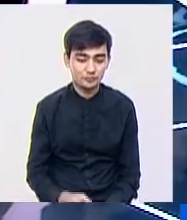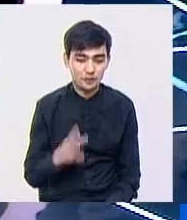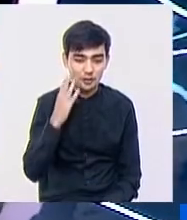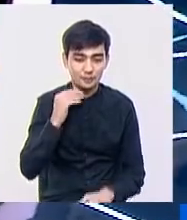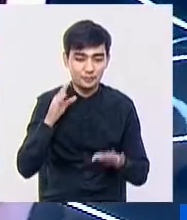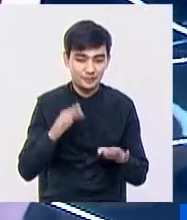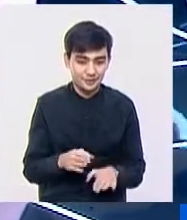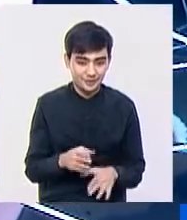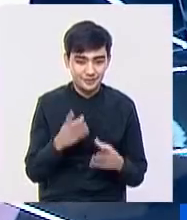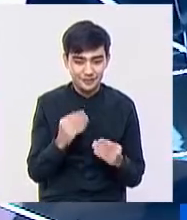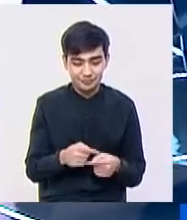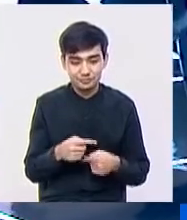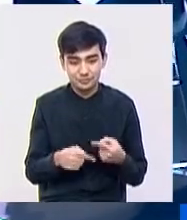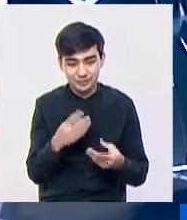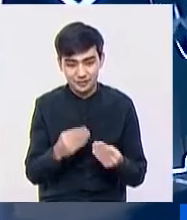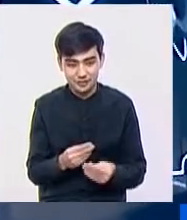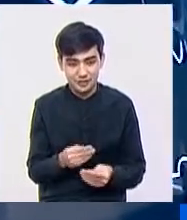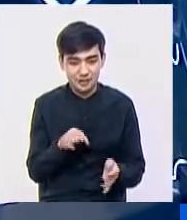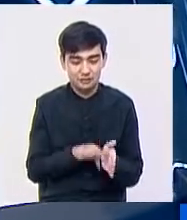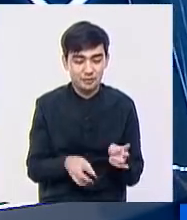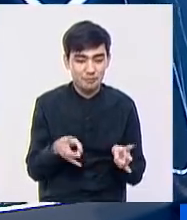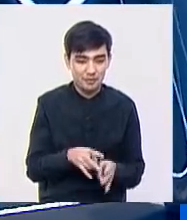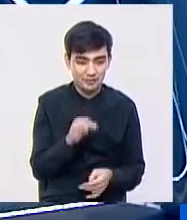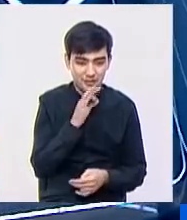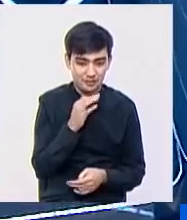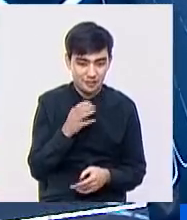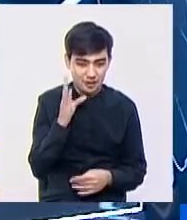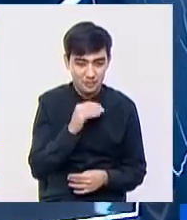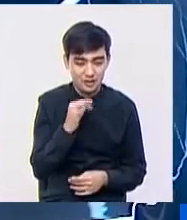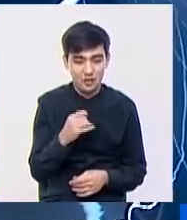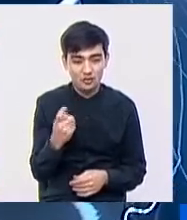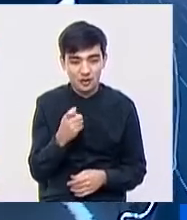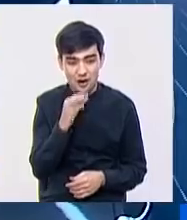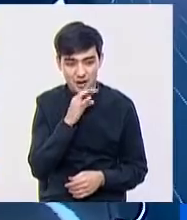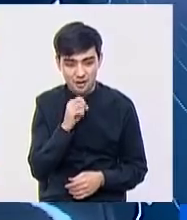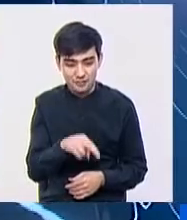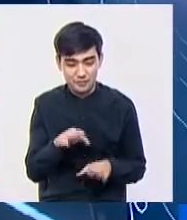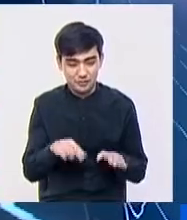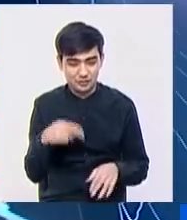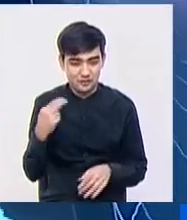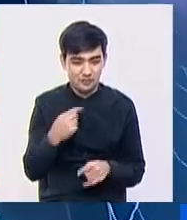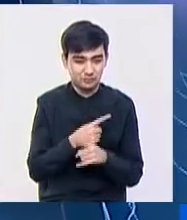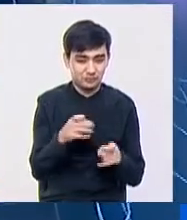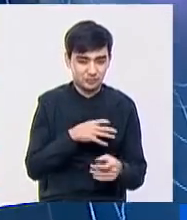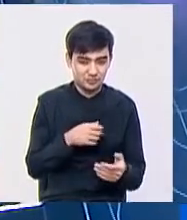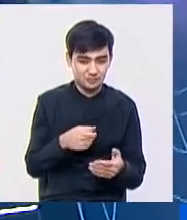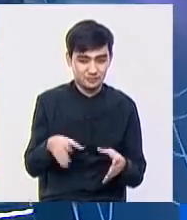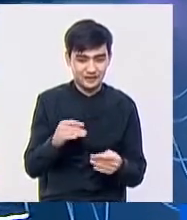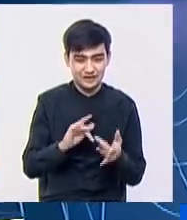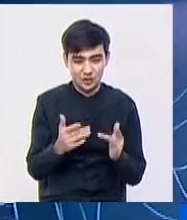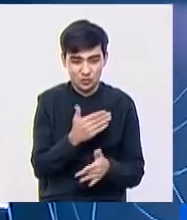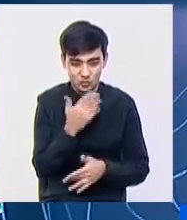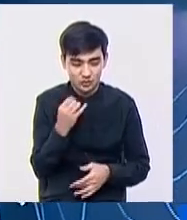Алматинцы со дня на день могут остаться без лекарств. Владельцы аптек бьют тревогу. Из-за отсутствия доступа к